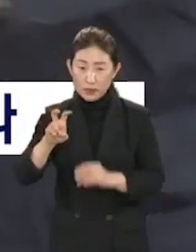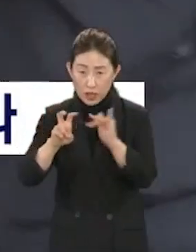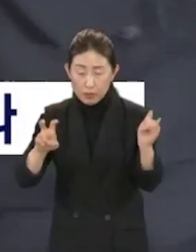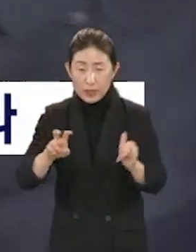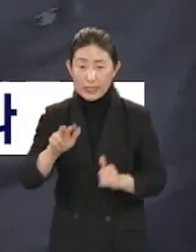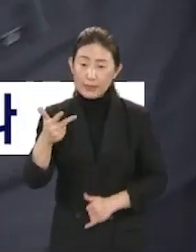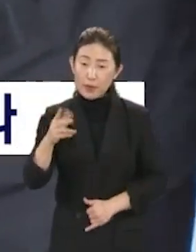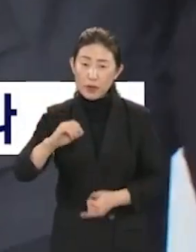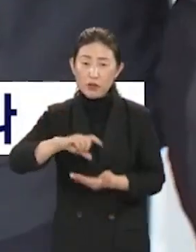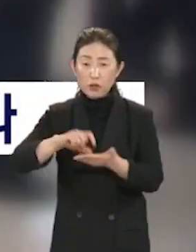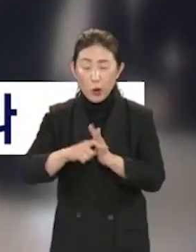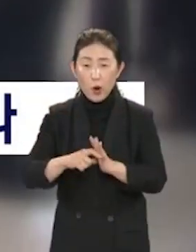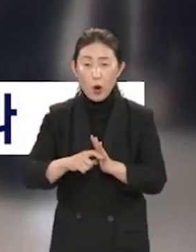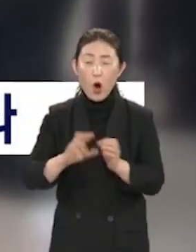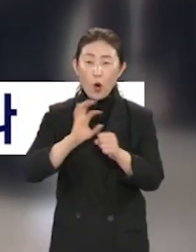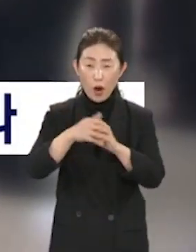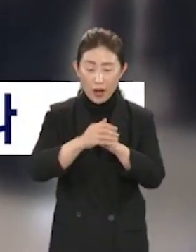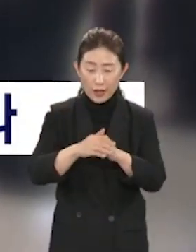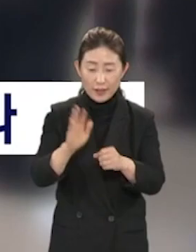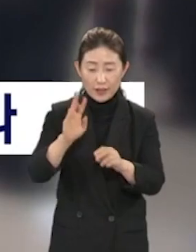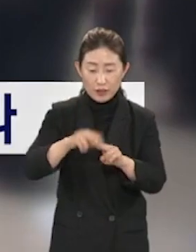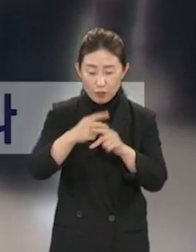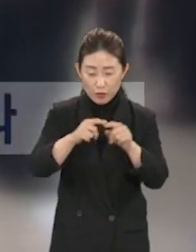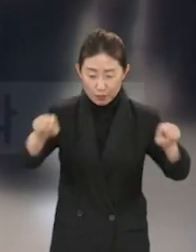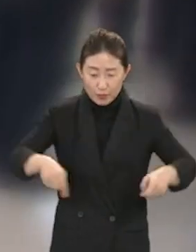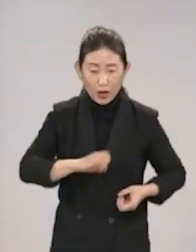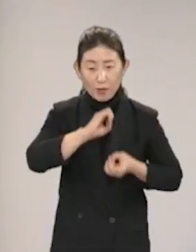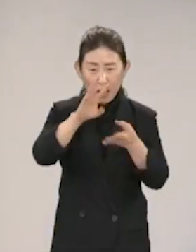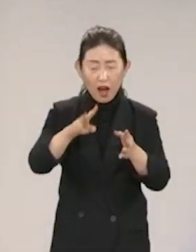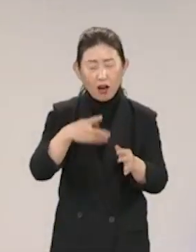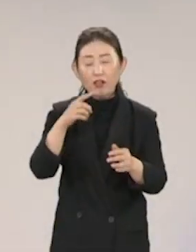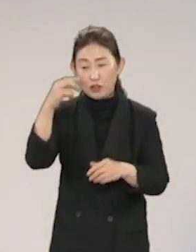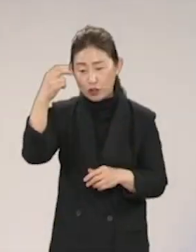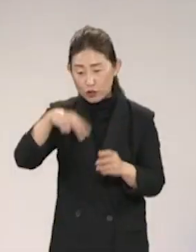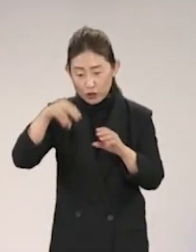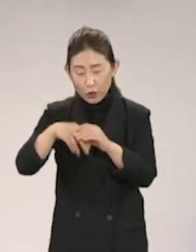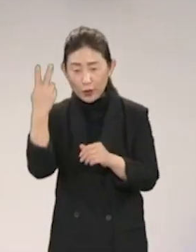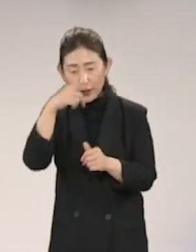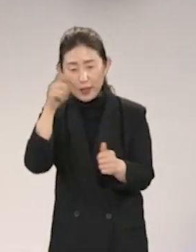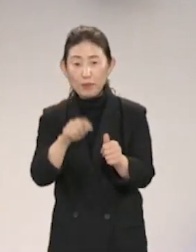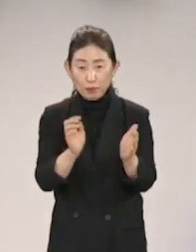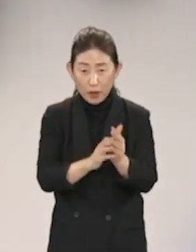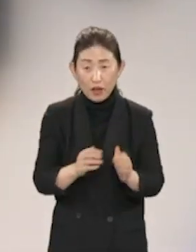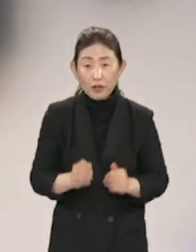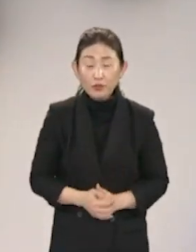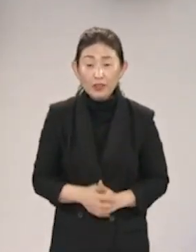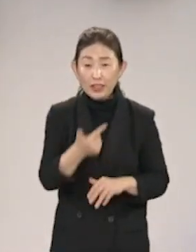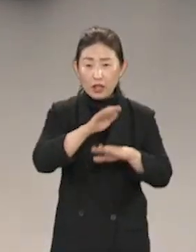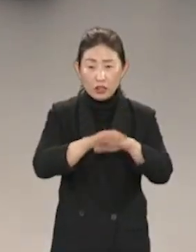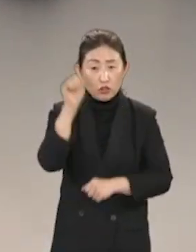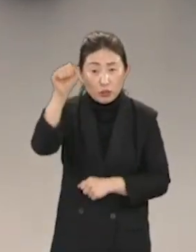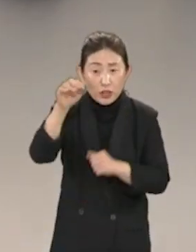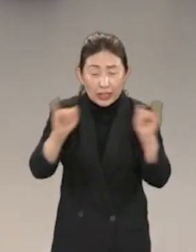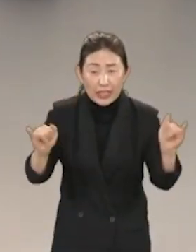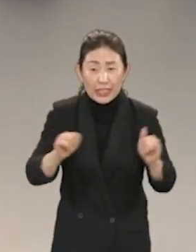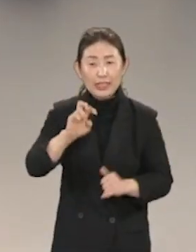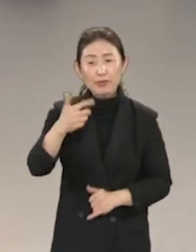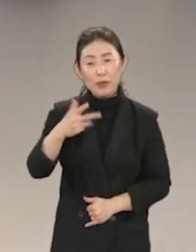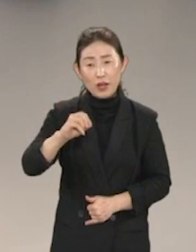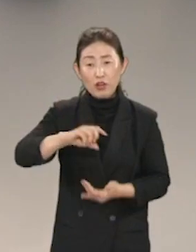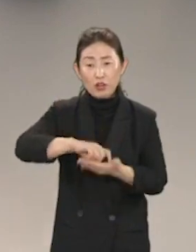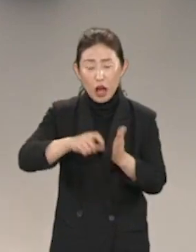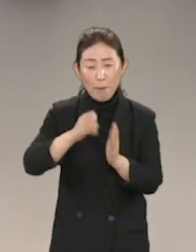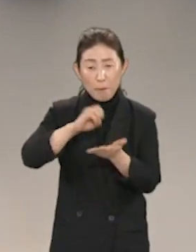원어치의 과일 선물 세트를 돌렸다 선관위에 적발됐습니다. 대전의 한 출마 예정자는 조합원들에게 28만 원 상당의